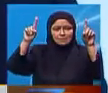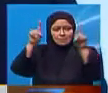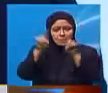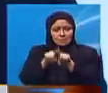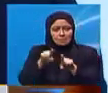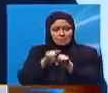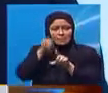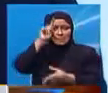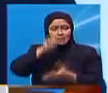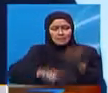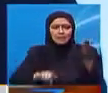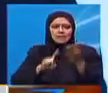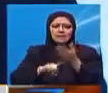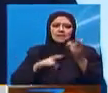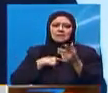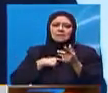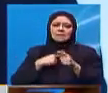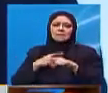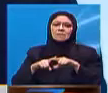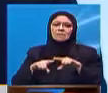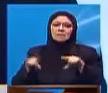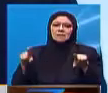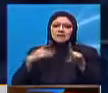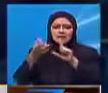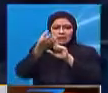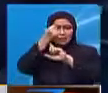kejayaan pada last Thomas Cup campaign.